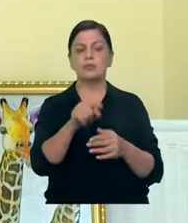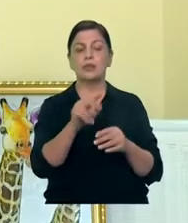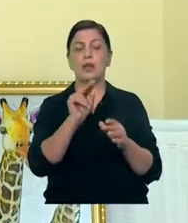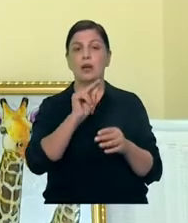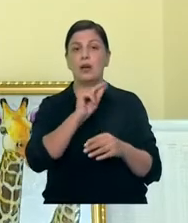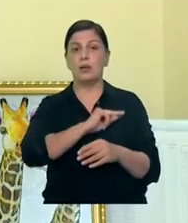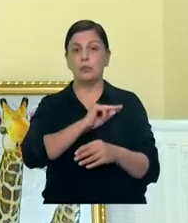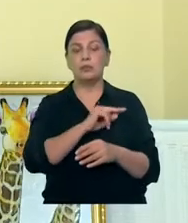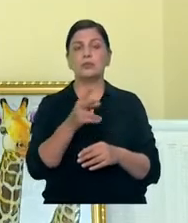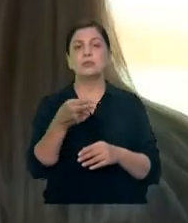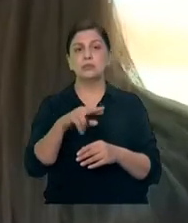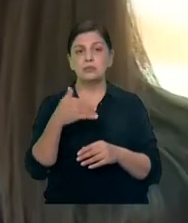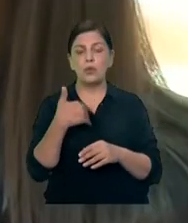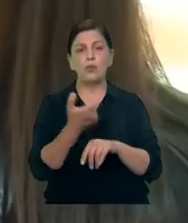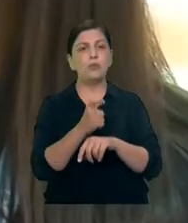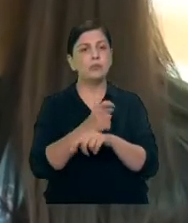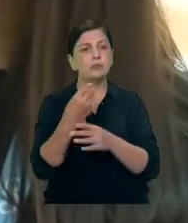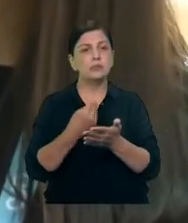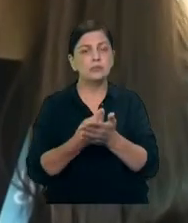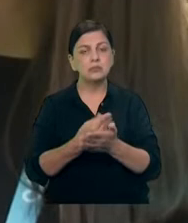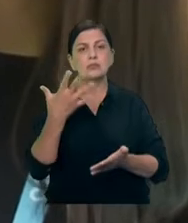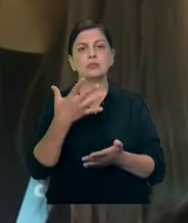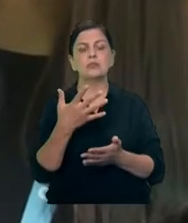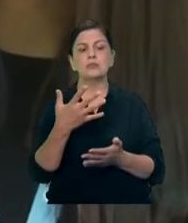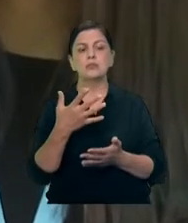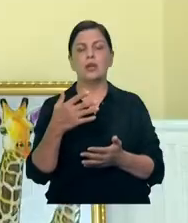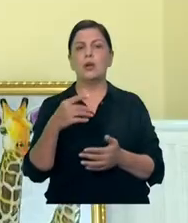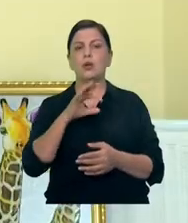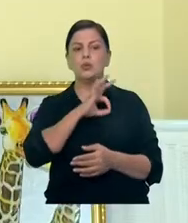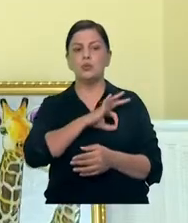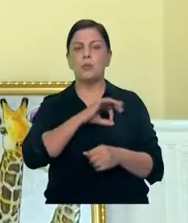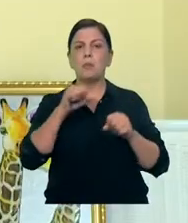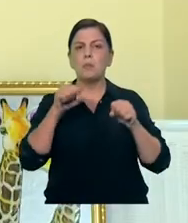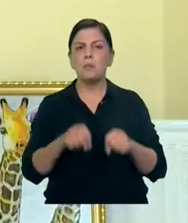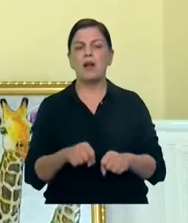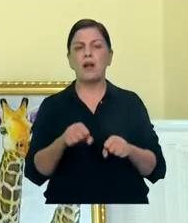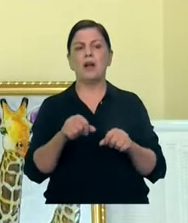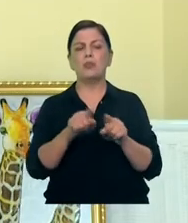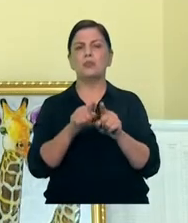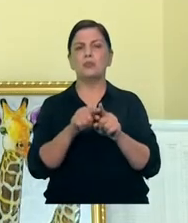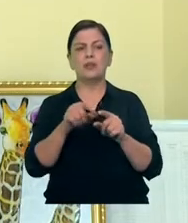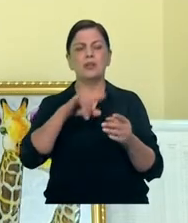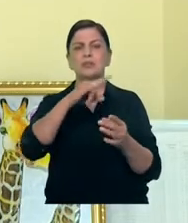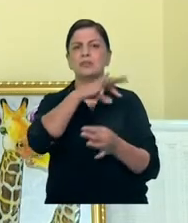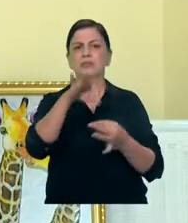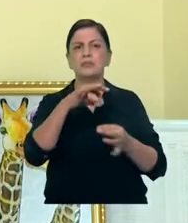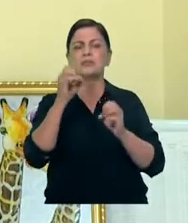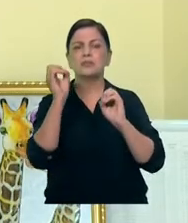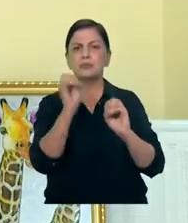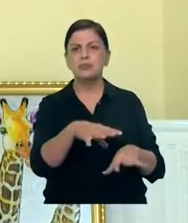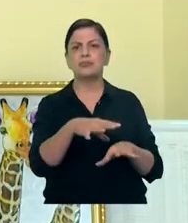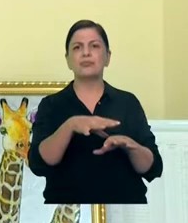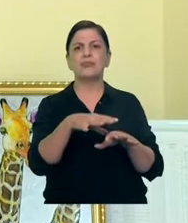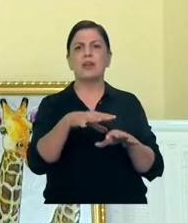çox əzizdir və dəyərlidir. Əsas işimiz, deməli, bugün hüquq pozuntusuna məruz qalmış, baxımsız, kimsəsiz uşaqlarla